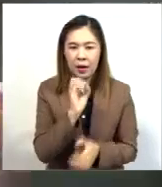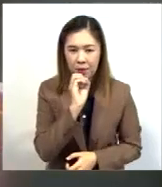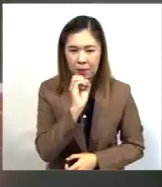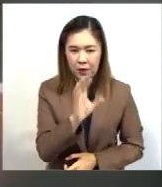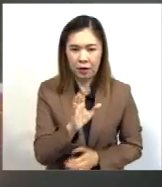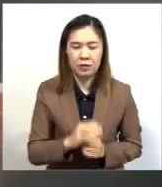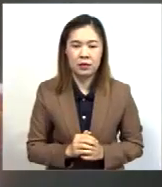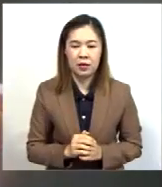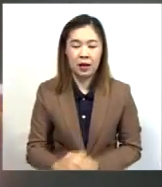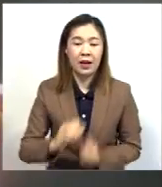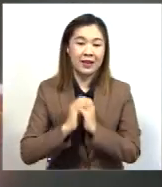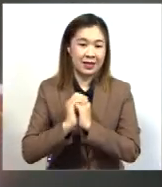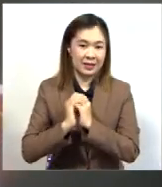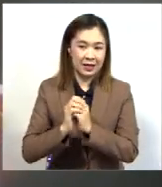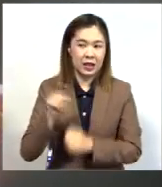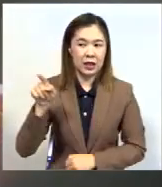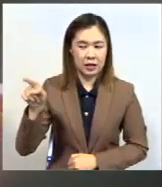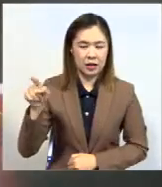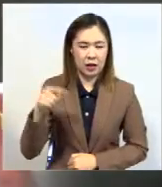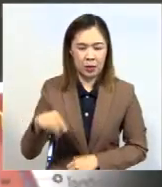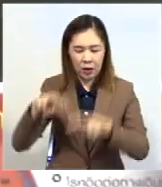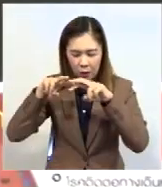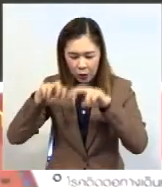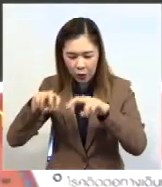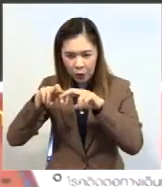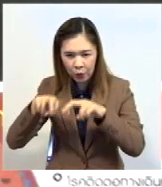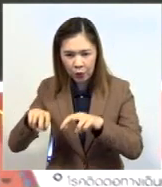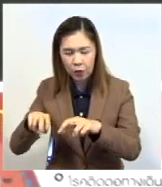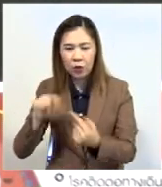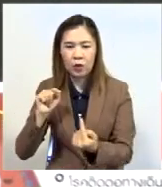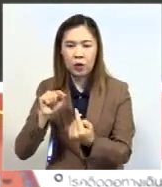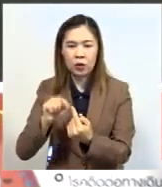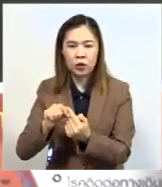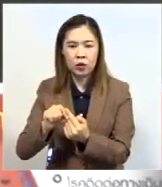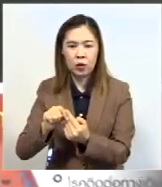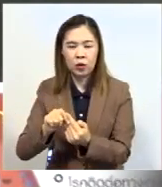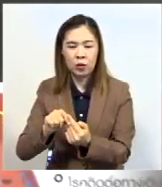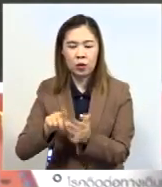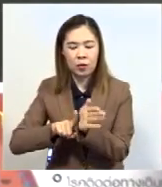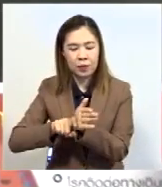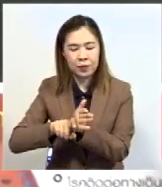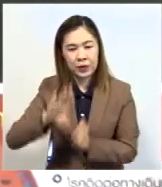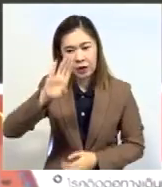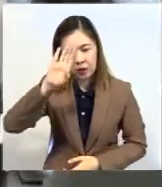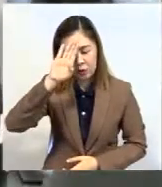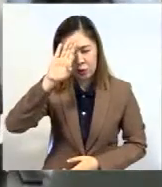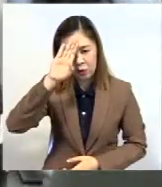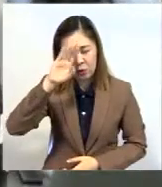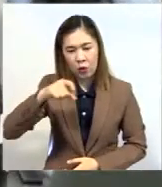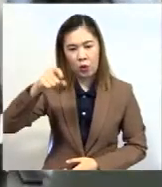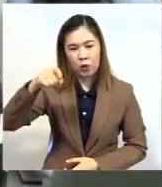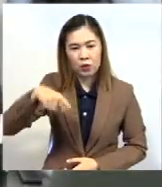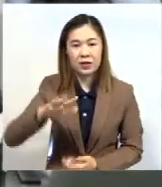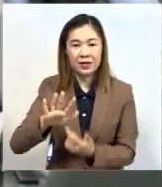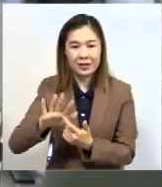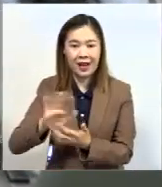แม้ว่าจีนจะศึกษาวิจัยแล้วก็ทำการรักษาโรคซาได้แล้วแต่ว่าเรื่องนี้นะค